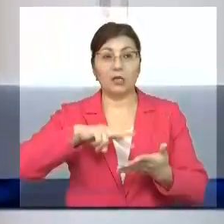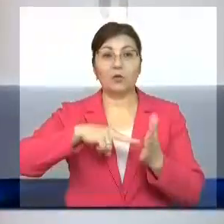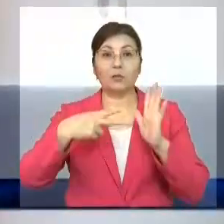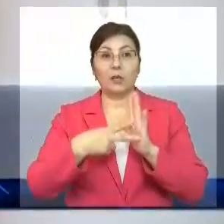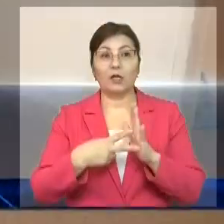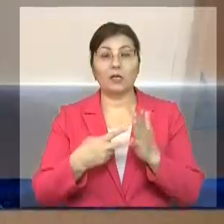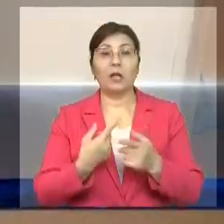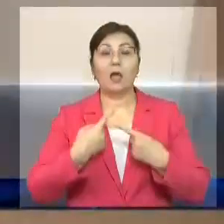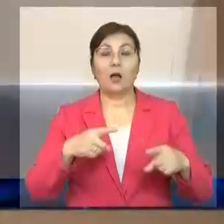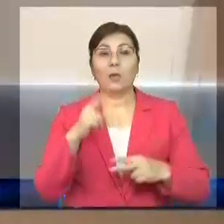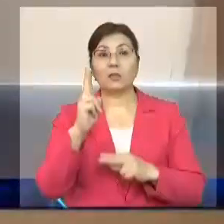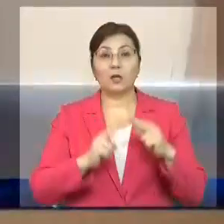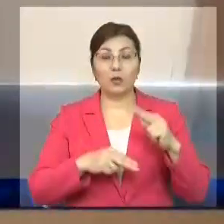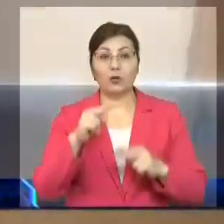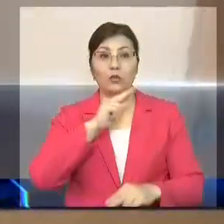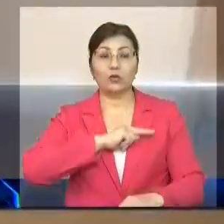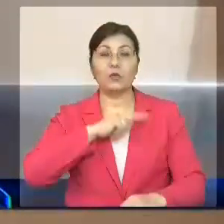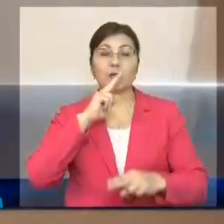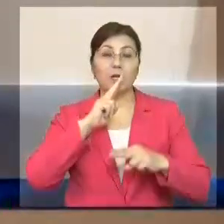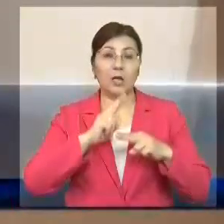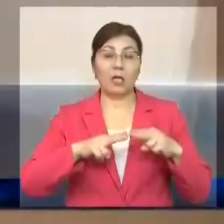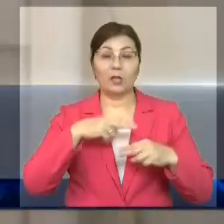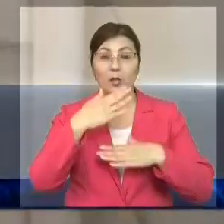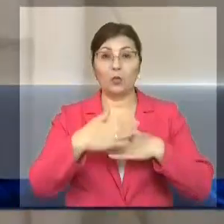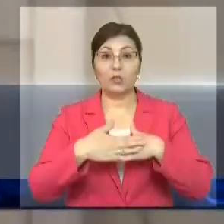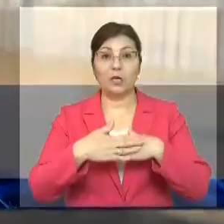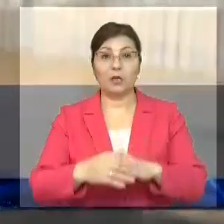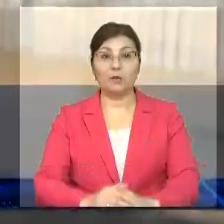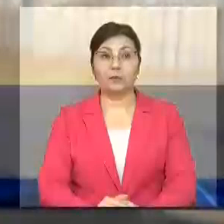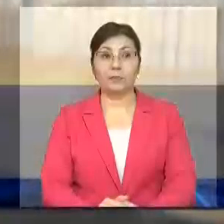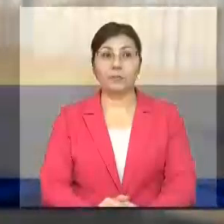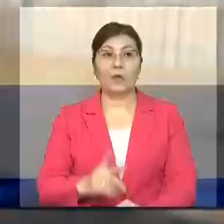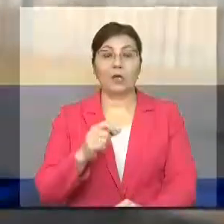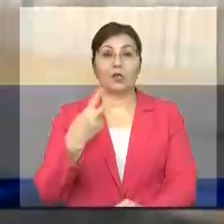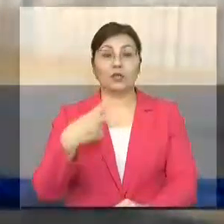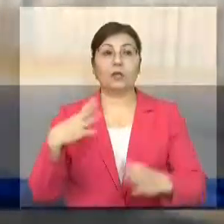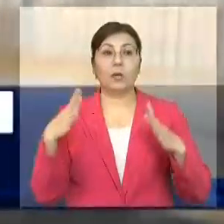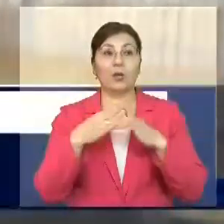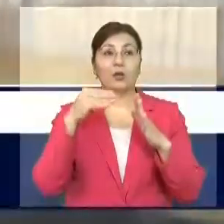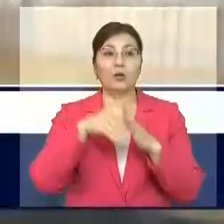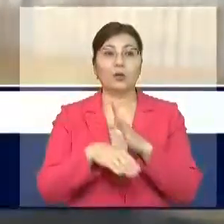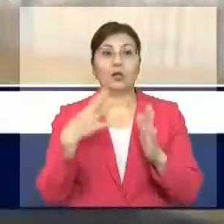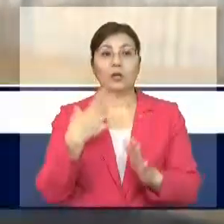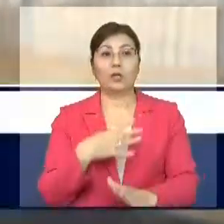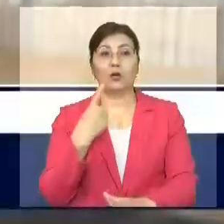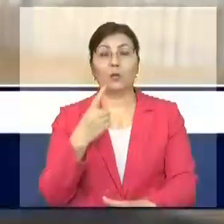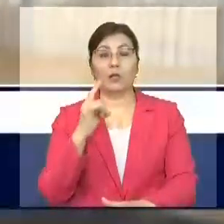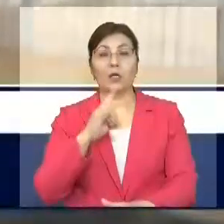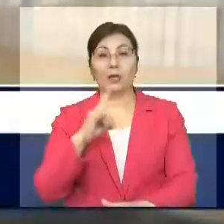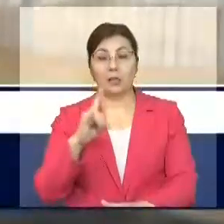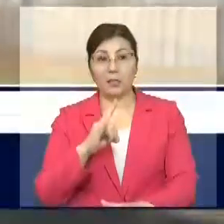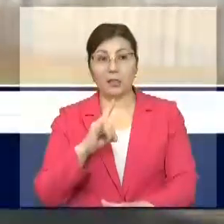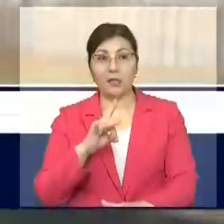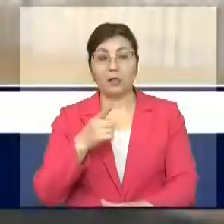жоспарланған. Өзге де құрылыс жұмыстары аяқталуға жақын. 120 үйдің 51-і міне Ырғыз селосында,